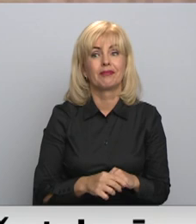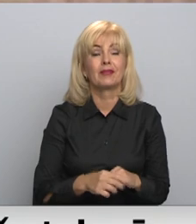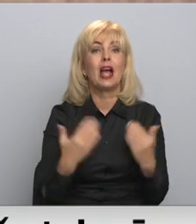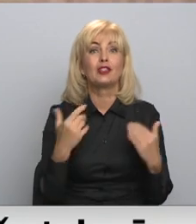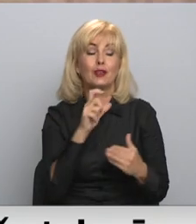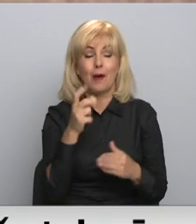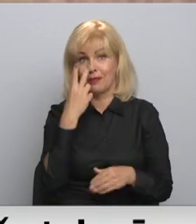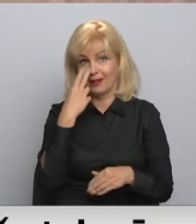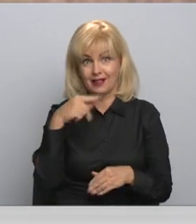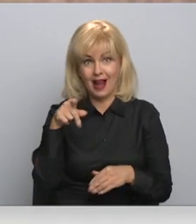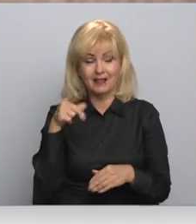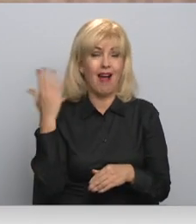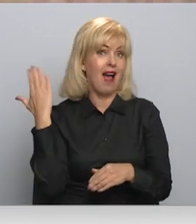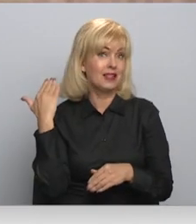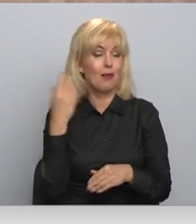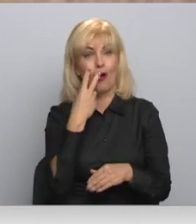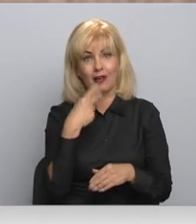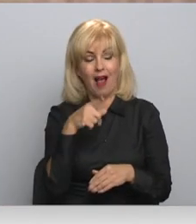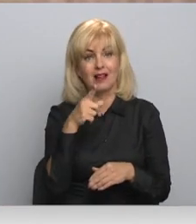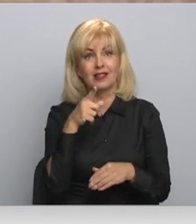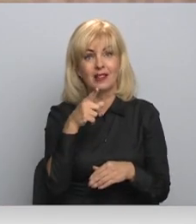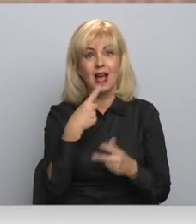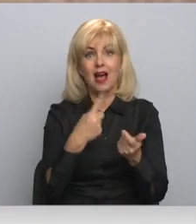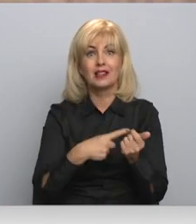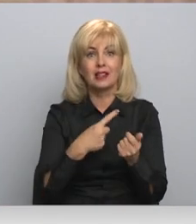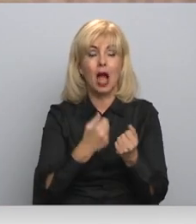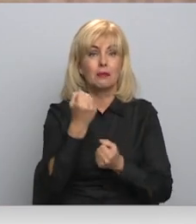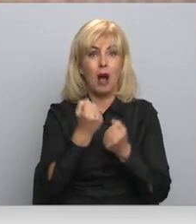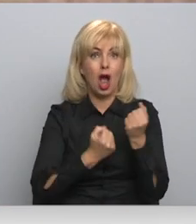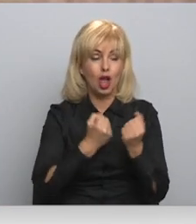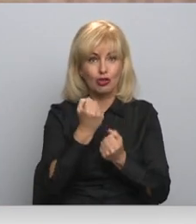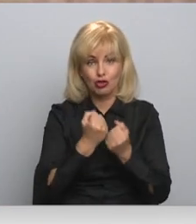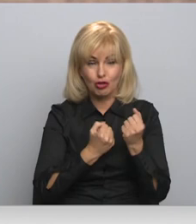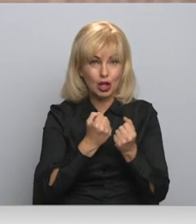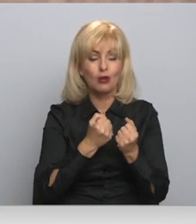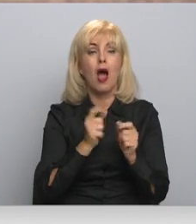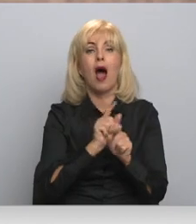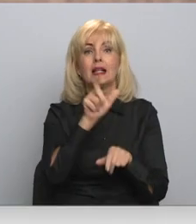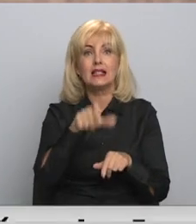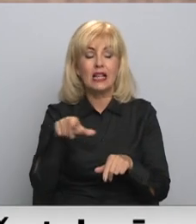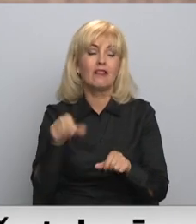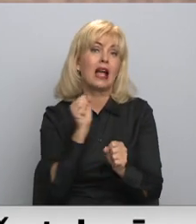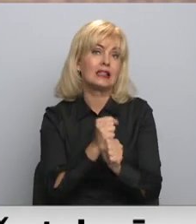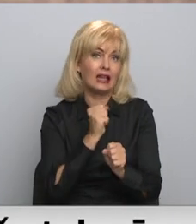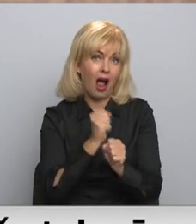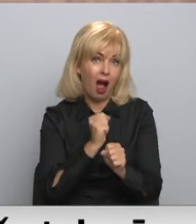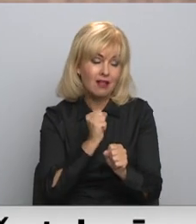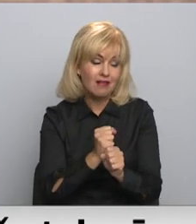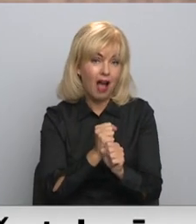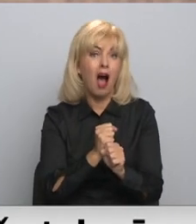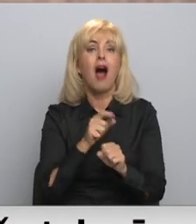Šobrīd, kā var redzēt, aiz muguras ir liels skaits autotransporta un cilvēki arī strādā.